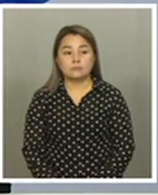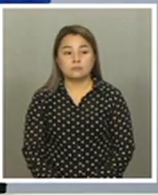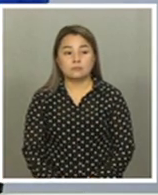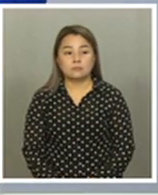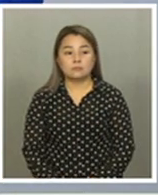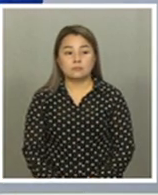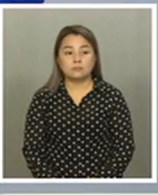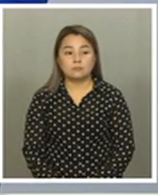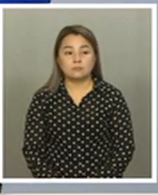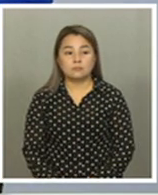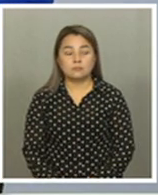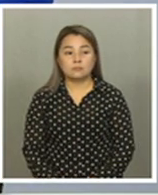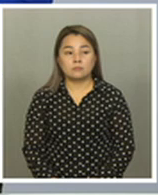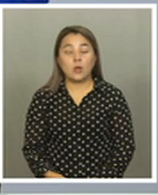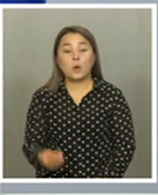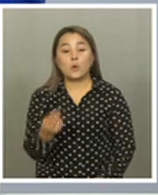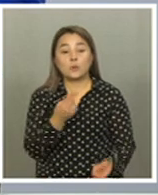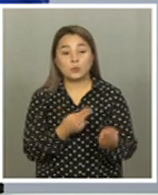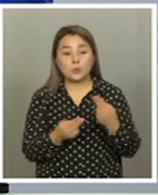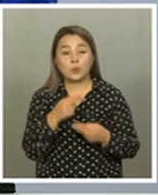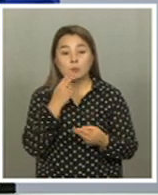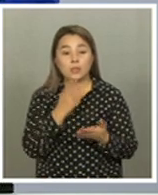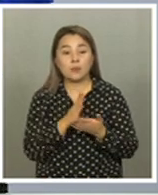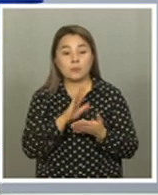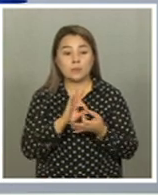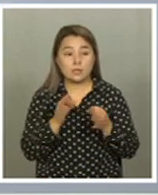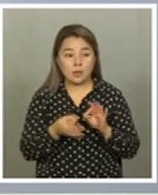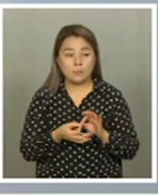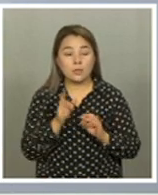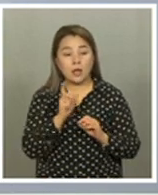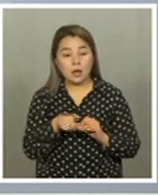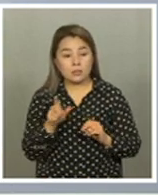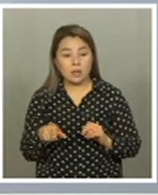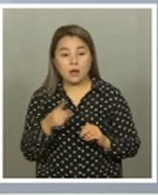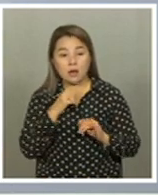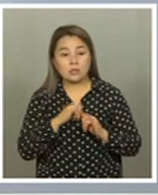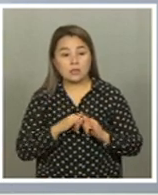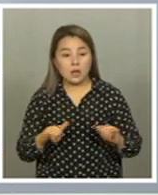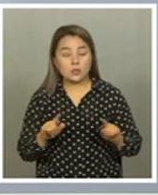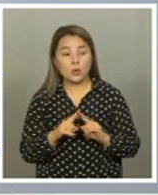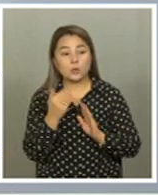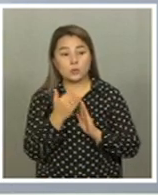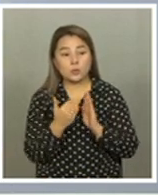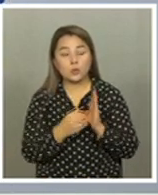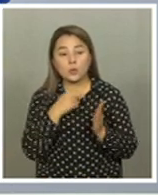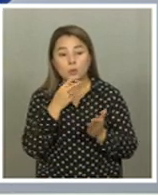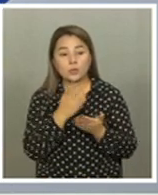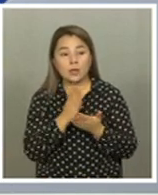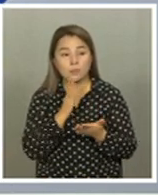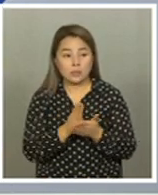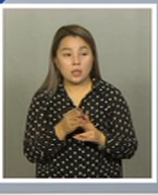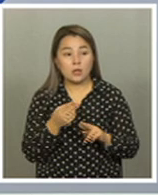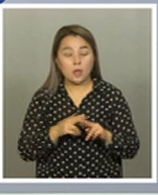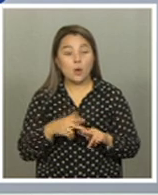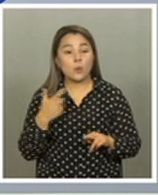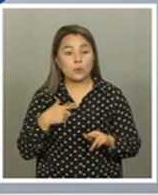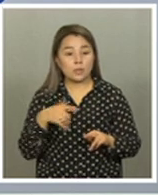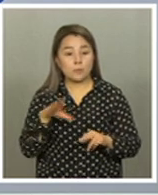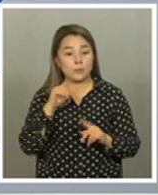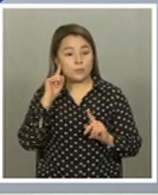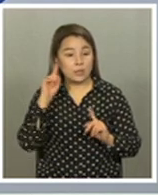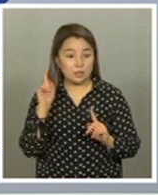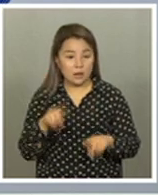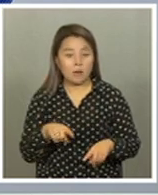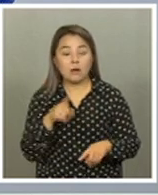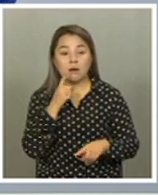Балалар, суретке назар аударамыз. Бұл жерде адамның қан тарату жүйесі көрсетілген. Өздеріңіз білетіндей,